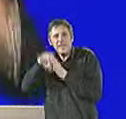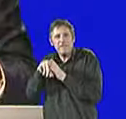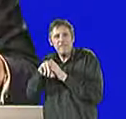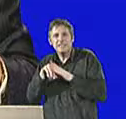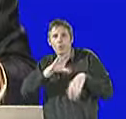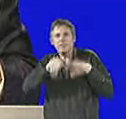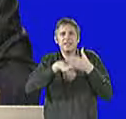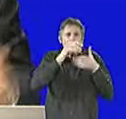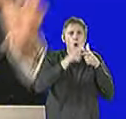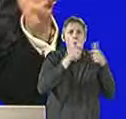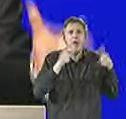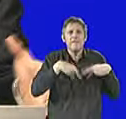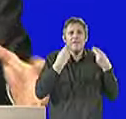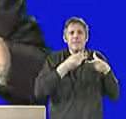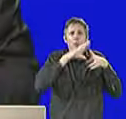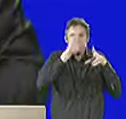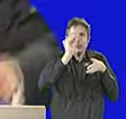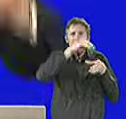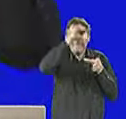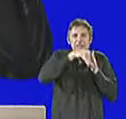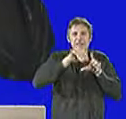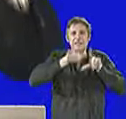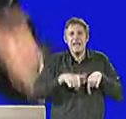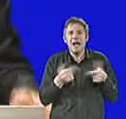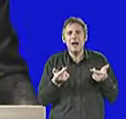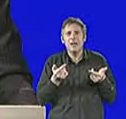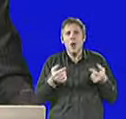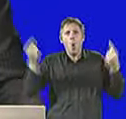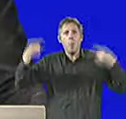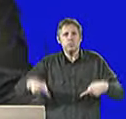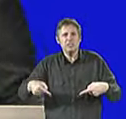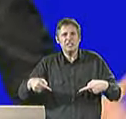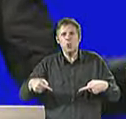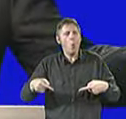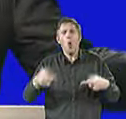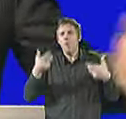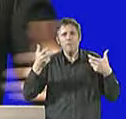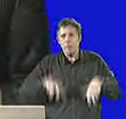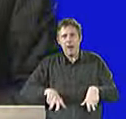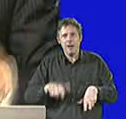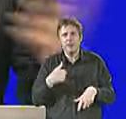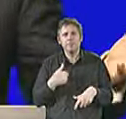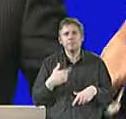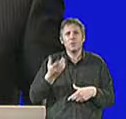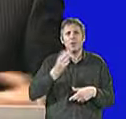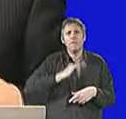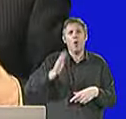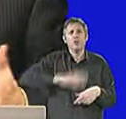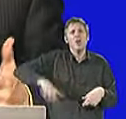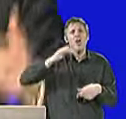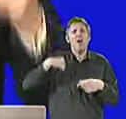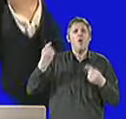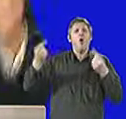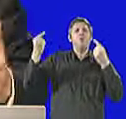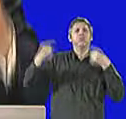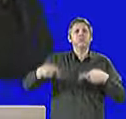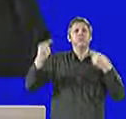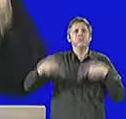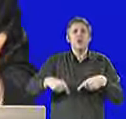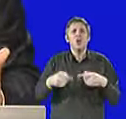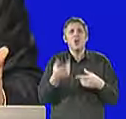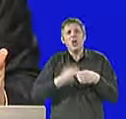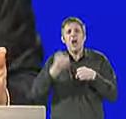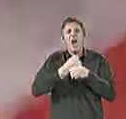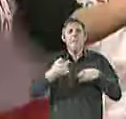que je ne veux pas qu'on oppose l'un à l'autre, comme cette époque que la France a connue, où on croyait intéressant de faire un ministère du